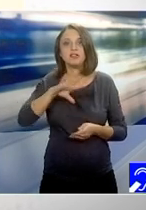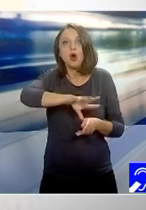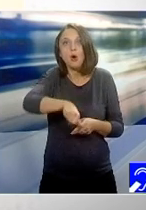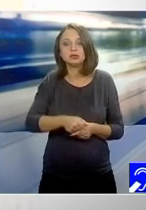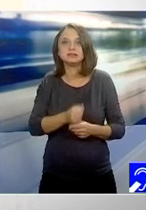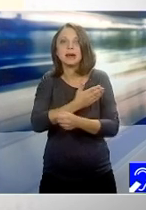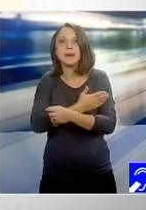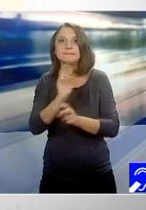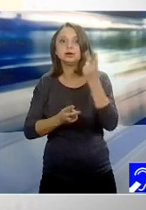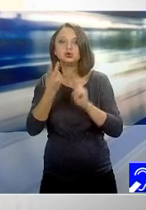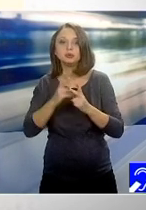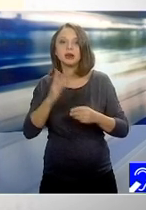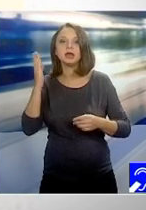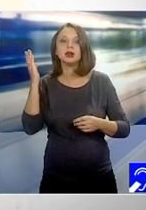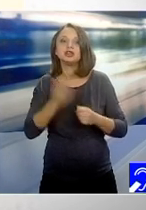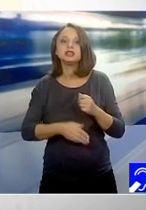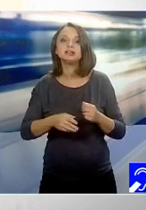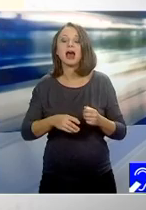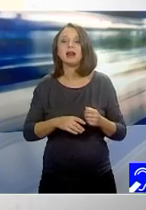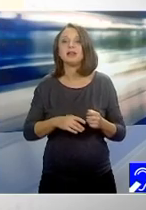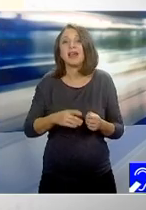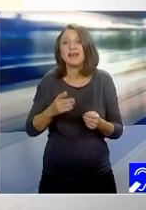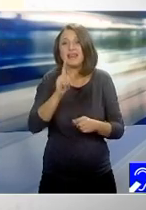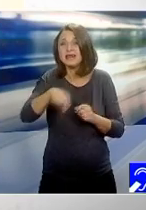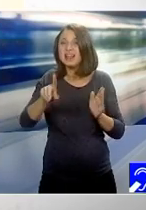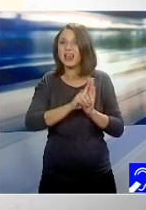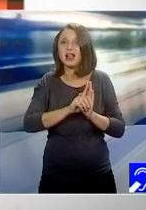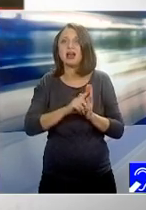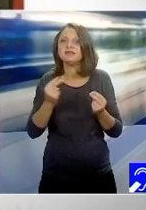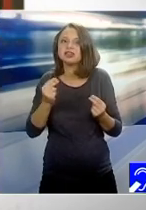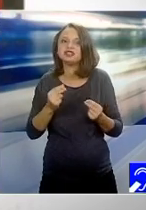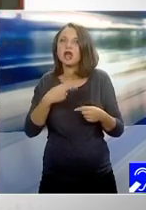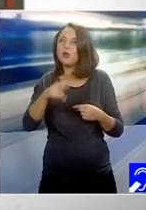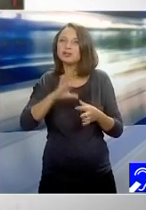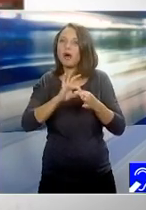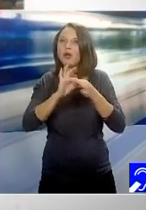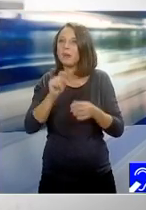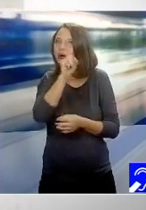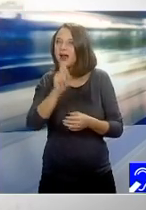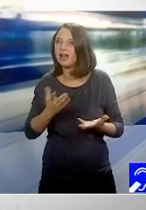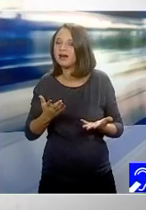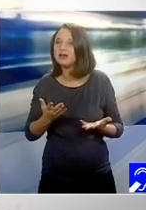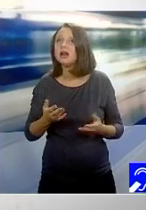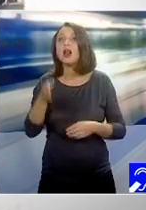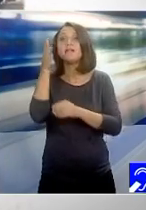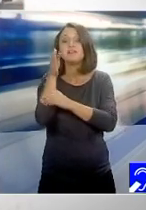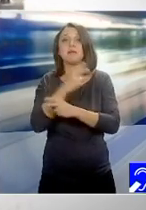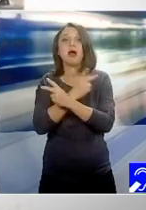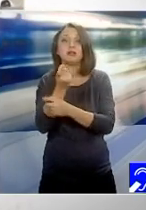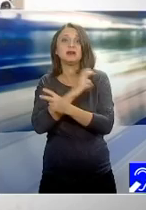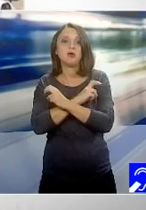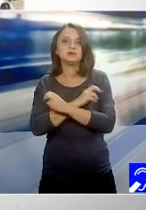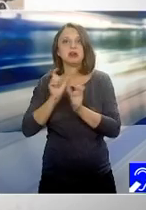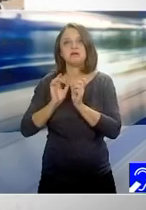și taie pădure ilegal. De ce am mai continuat ani de zile să primești lemn de la acest partener? Reprezentanții companiei austriece resping orice